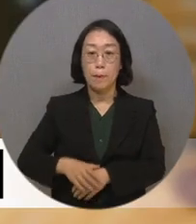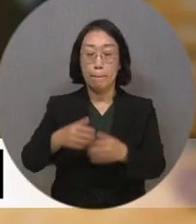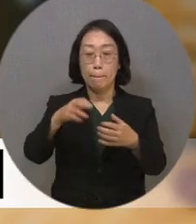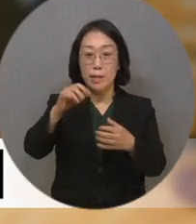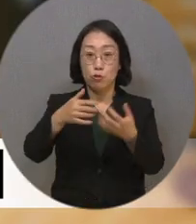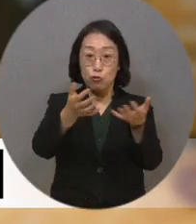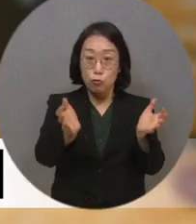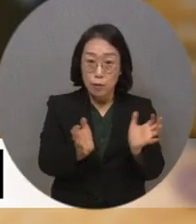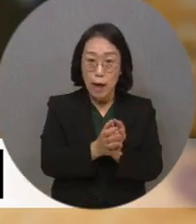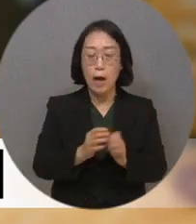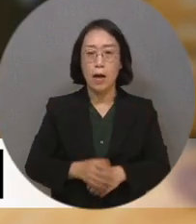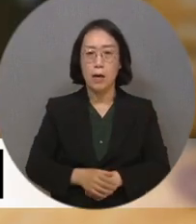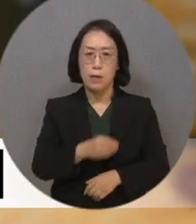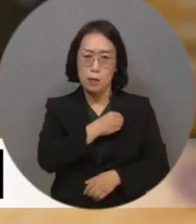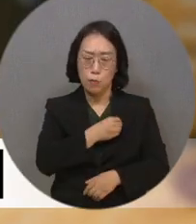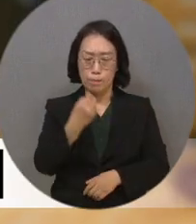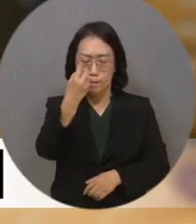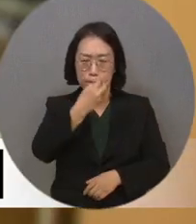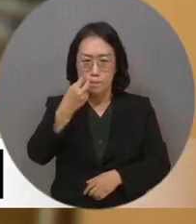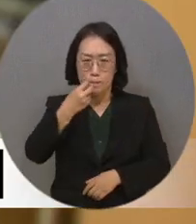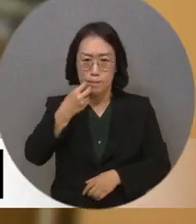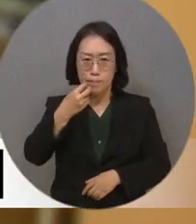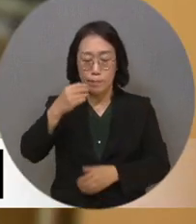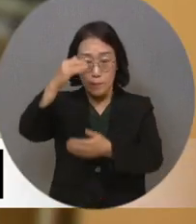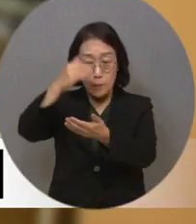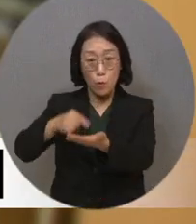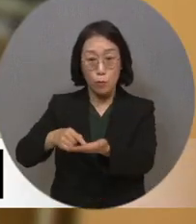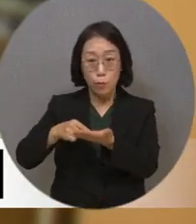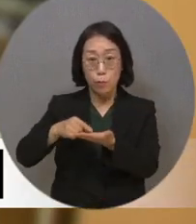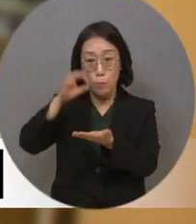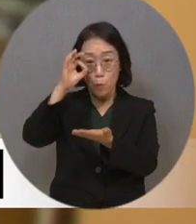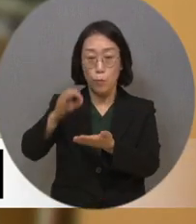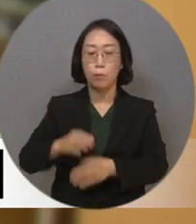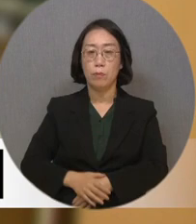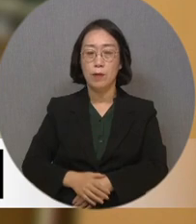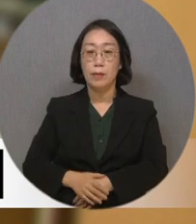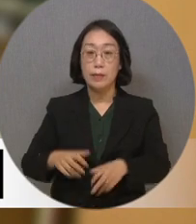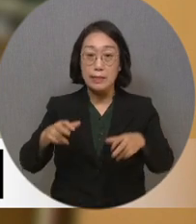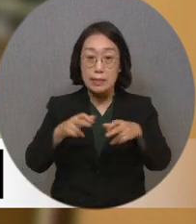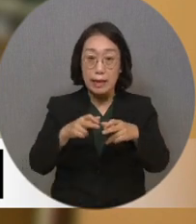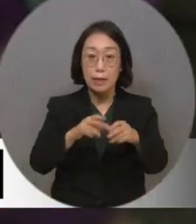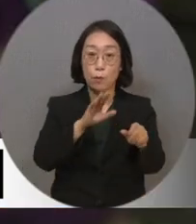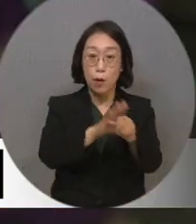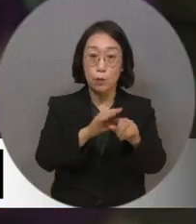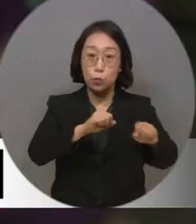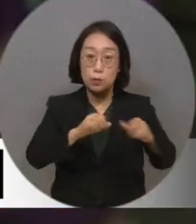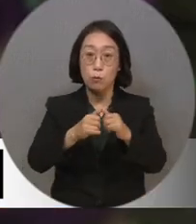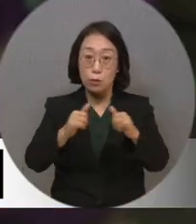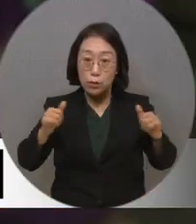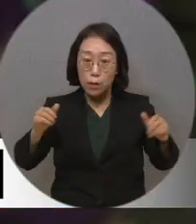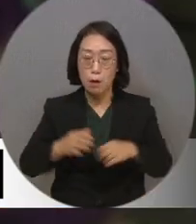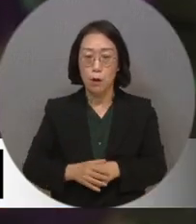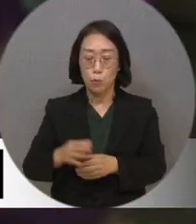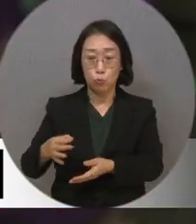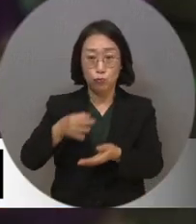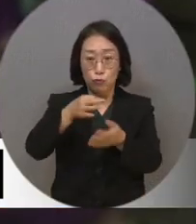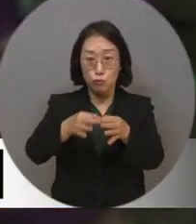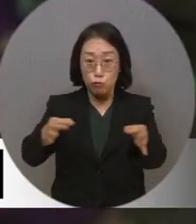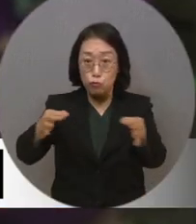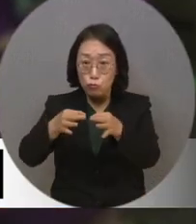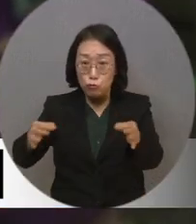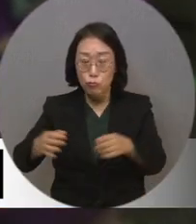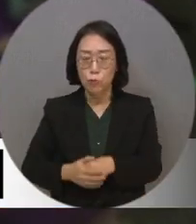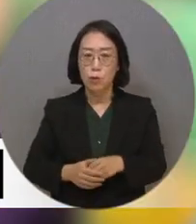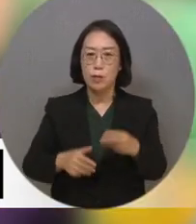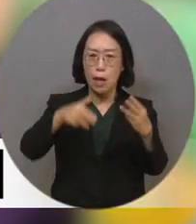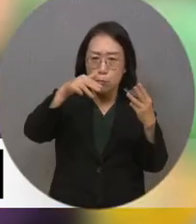최혜영 의원실의 보건 복지부 제출받은 자료에 따르면 장애인 활동지원 가산 급여 지급이 3주에서 최대